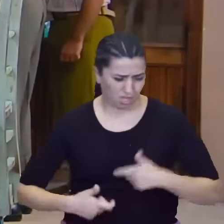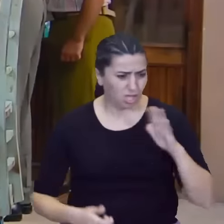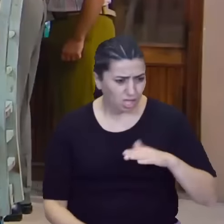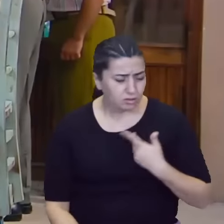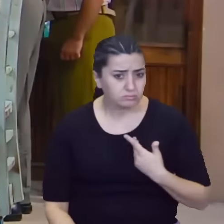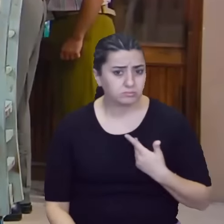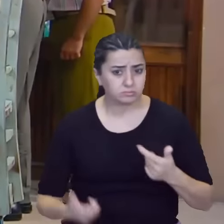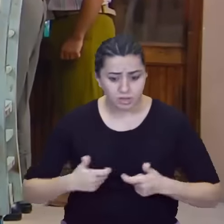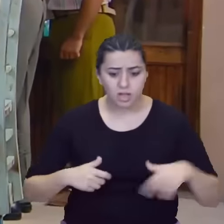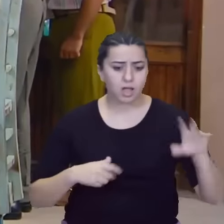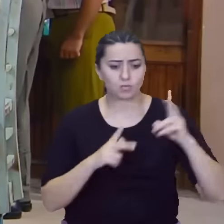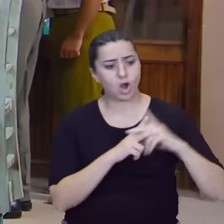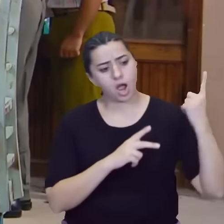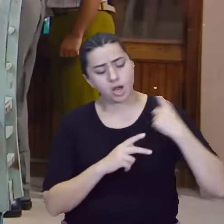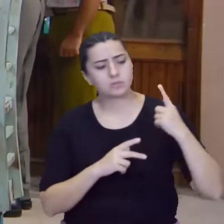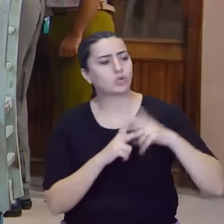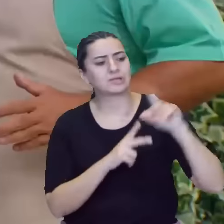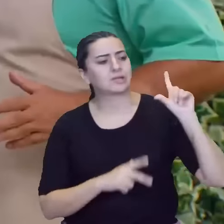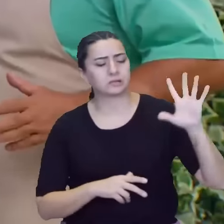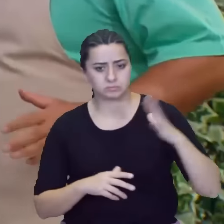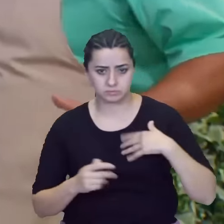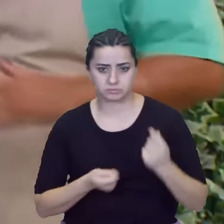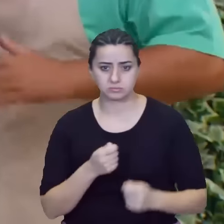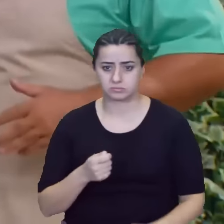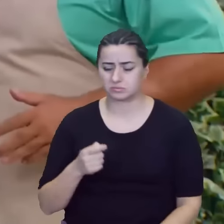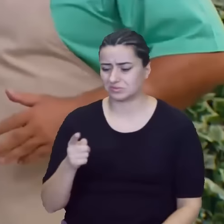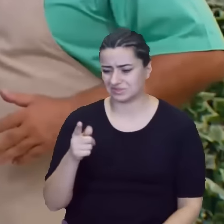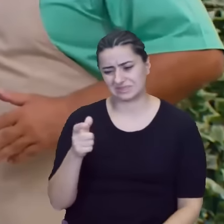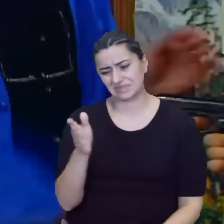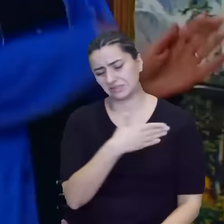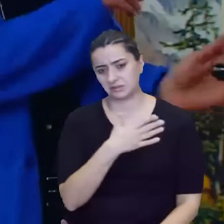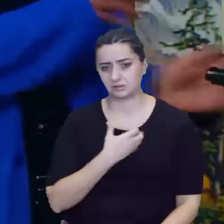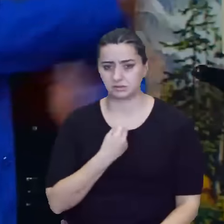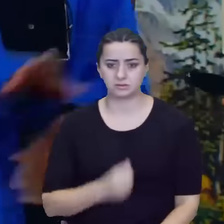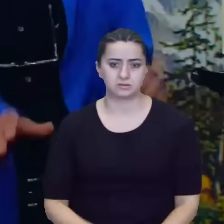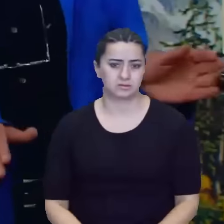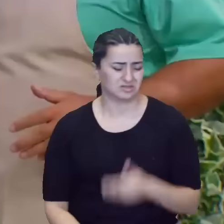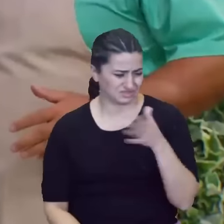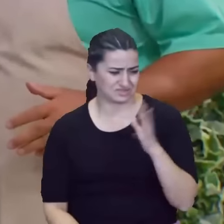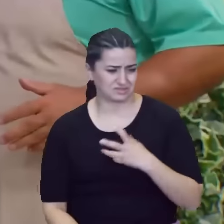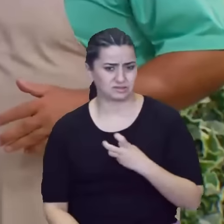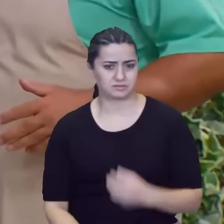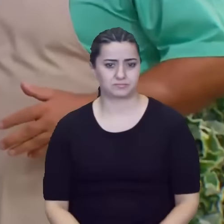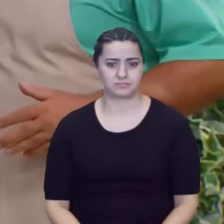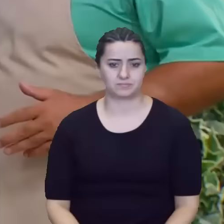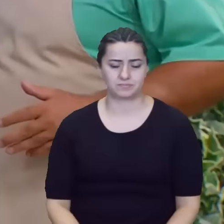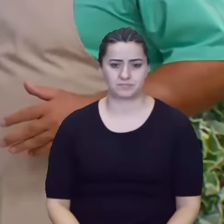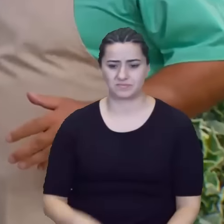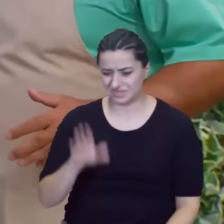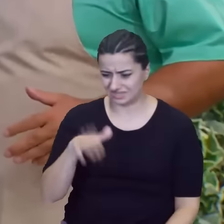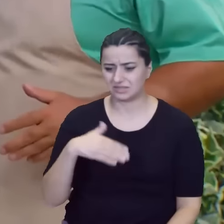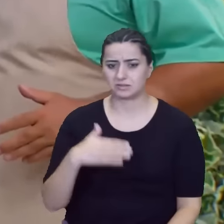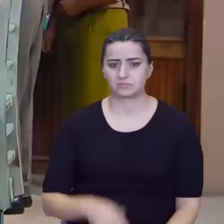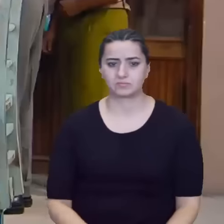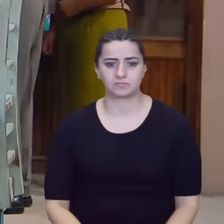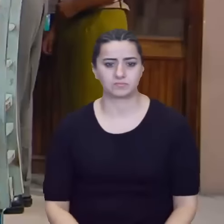şey değil. Bekçi bir kere emniyetin ağzı dişidir. Polise falan gerek yok. Bekir, çevir onu başkere. Ya ne çevirsene şunu bana, ne istiyorsun ya? Allah Allah, birader indir